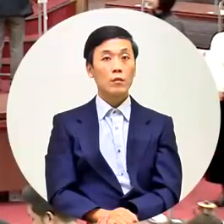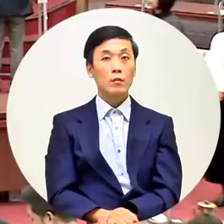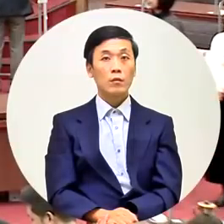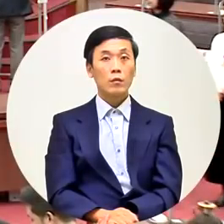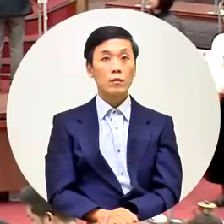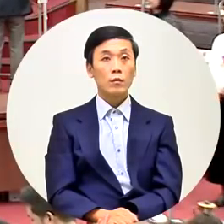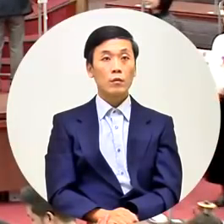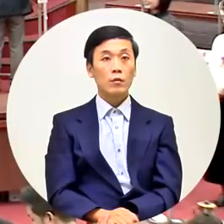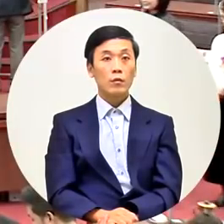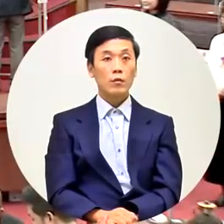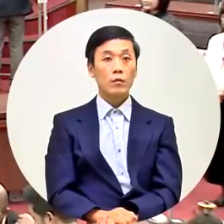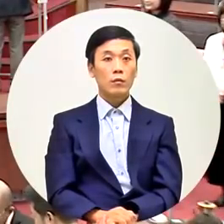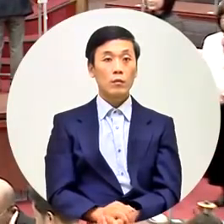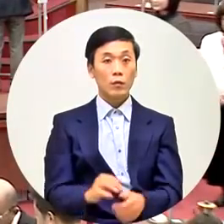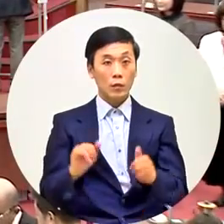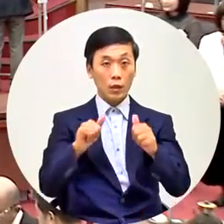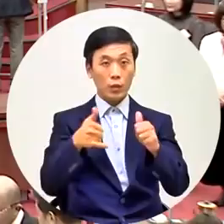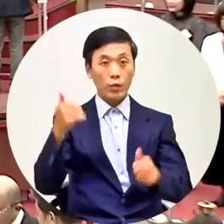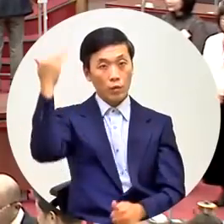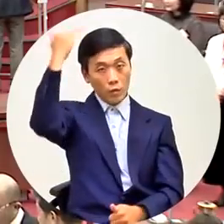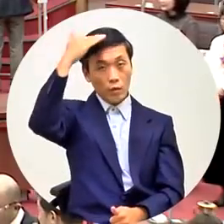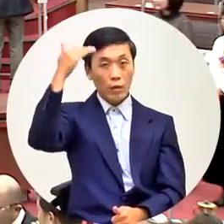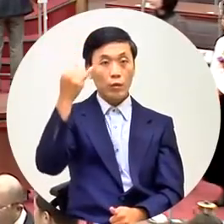请郑梦如议员领取选票。